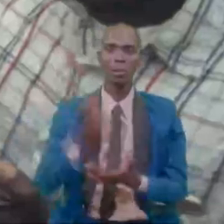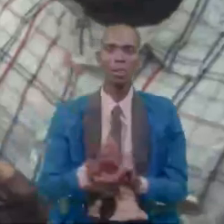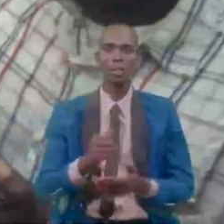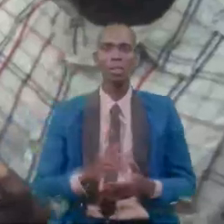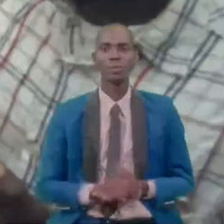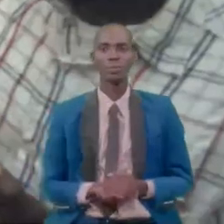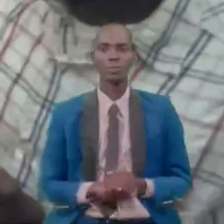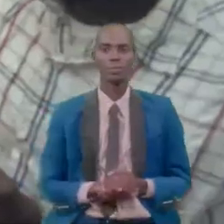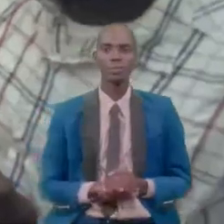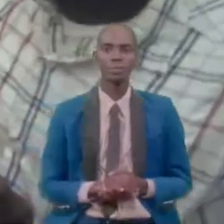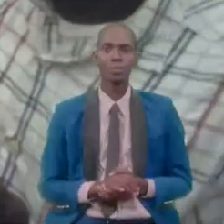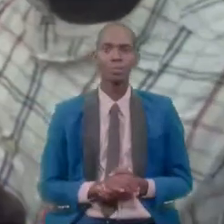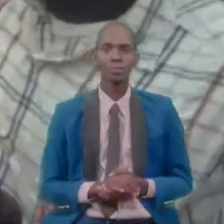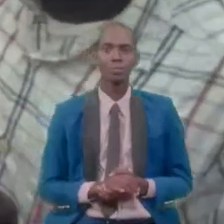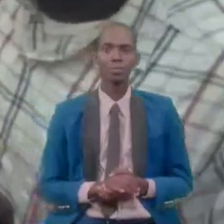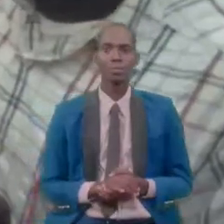Amen.